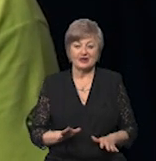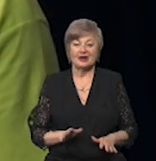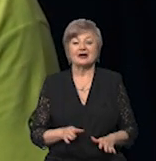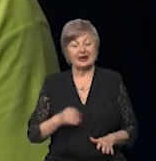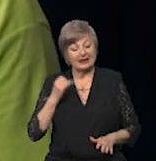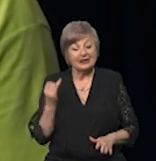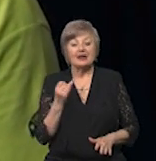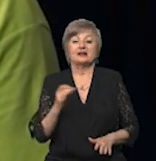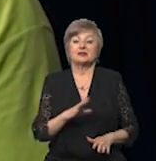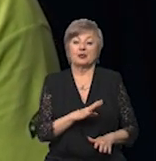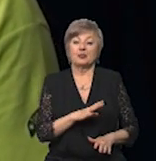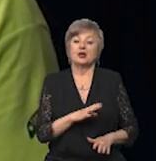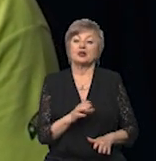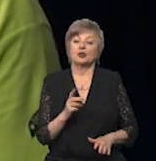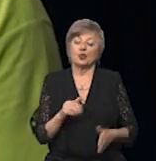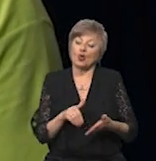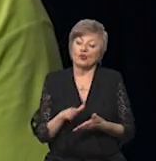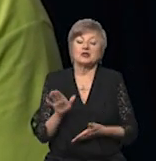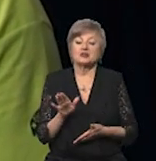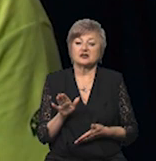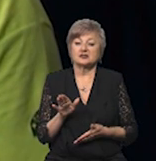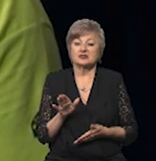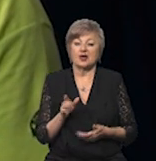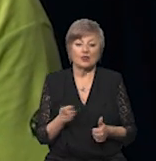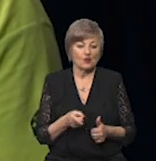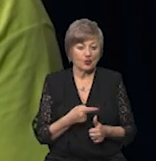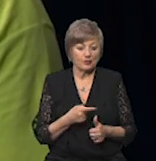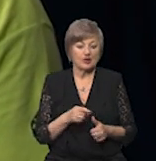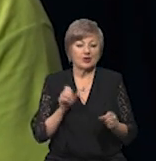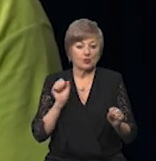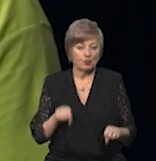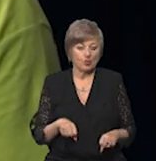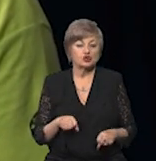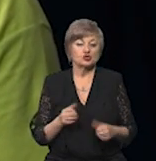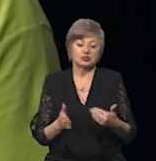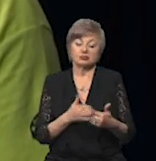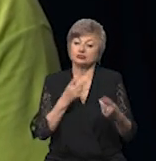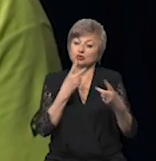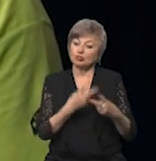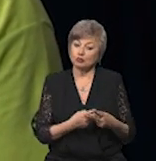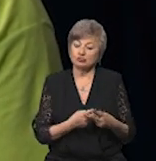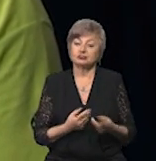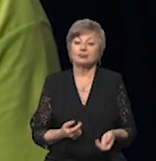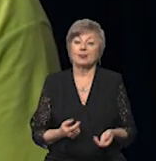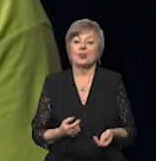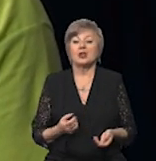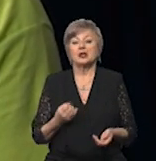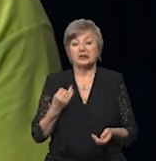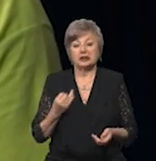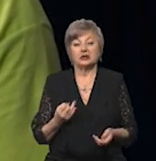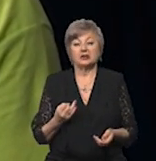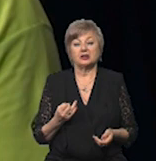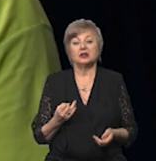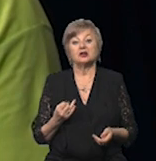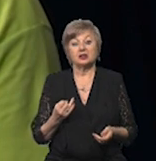така перспектива. Ну, я відмовився. Ну, по-перше, за це можна в тюрму сісти. І, до речі, я